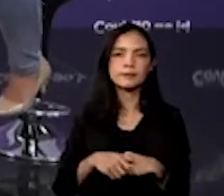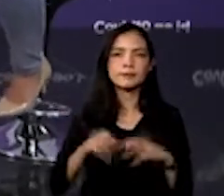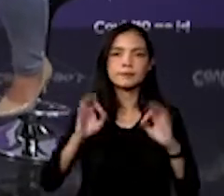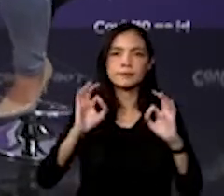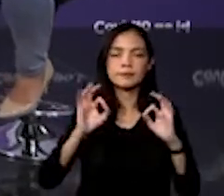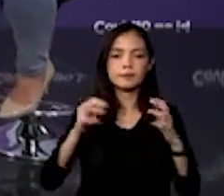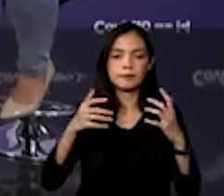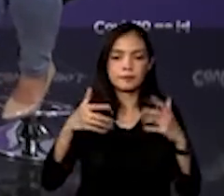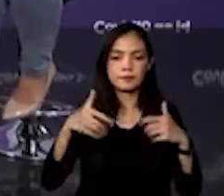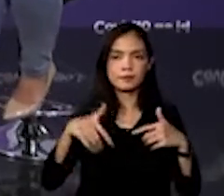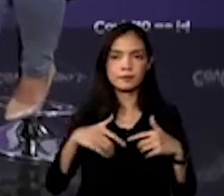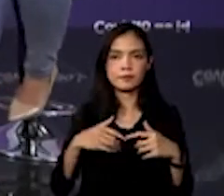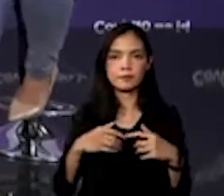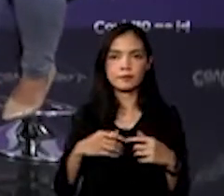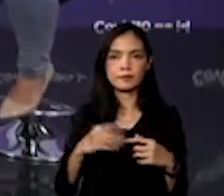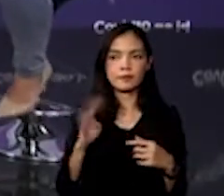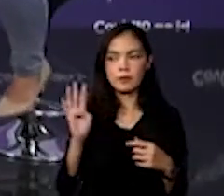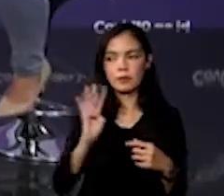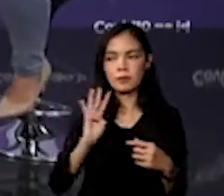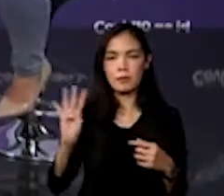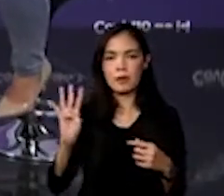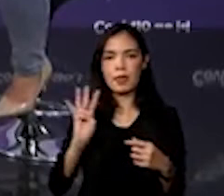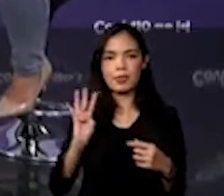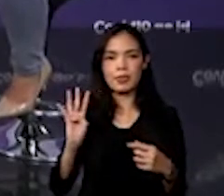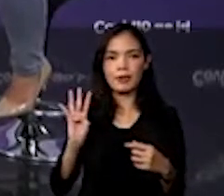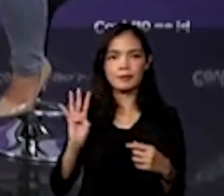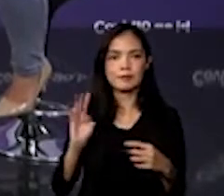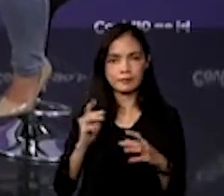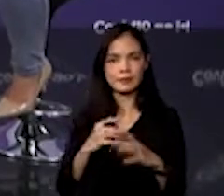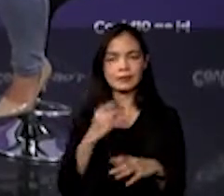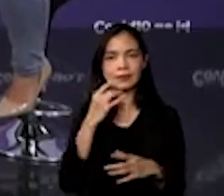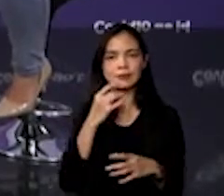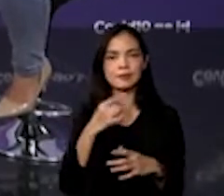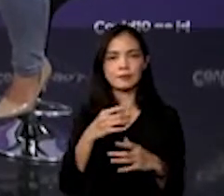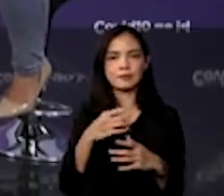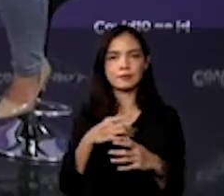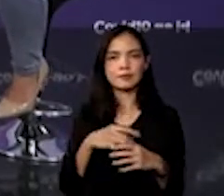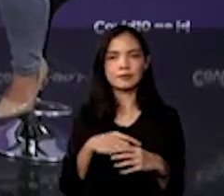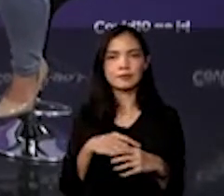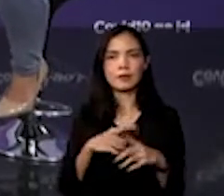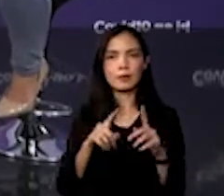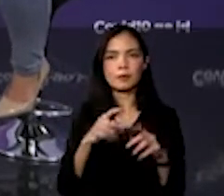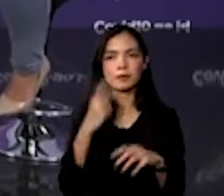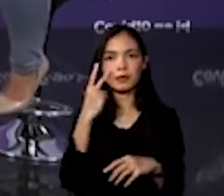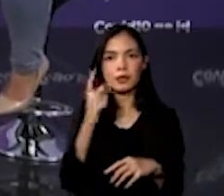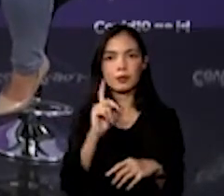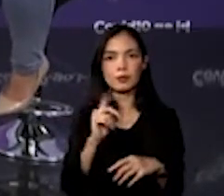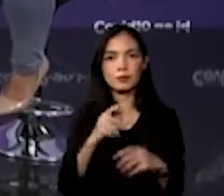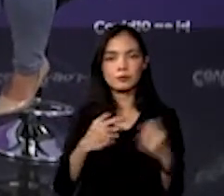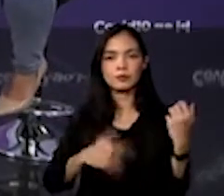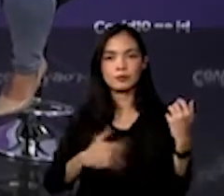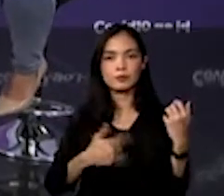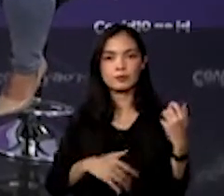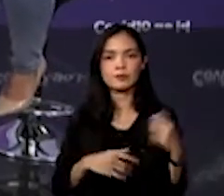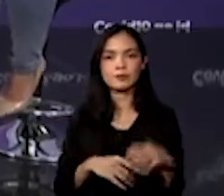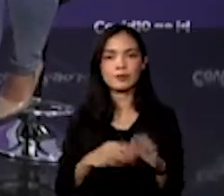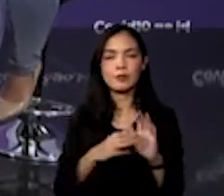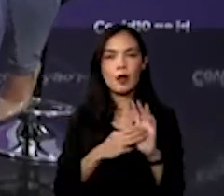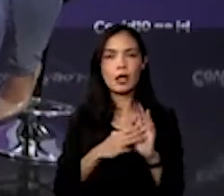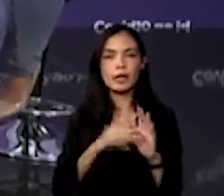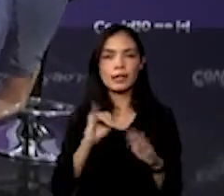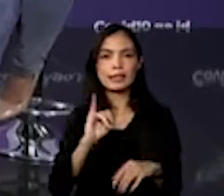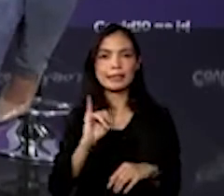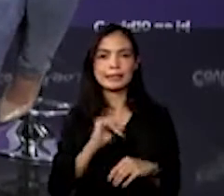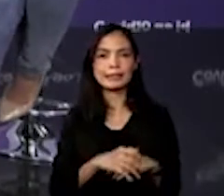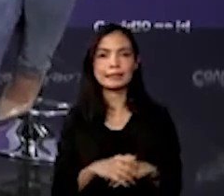kam Kami berempat jadinya ya m diri tapi sebelum itu kita saksikan Inilah penampilan terakhir dari Maulana dan Idris